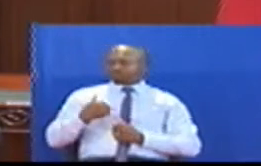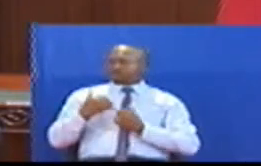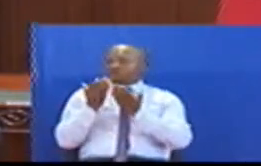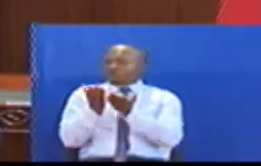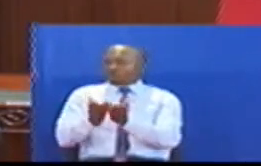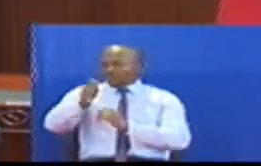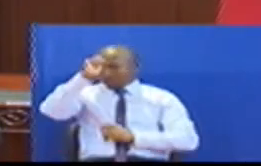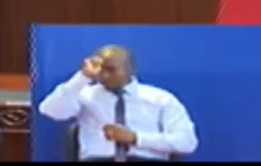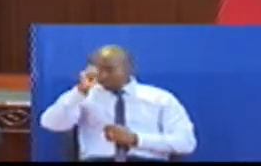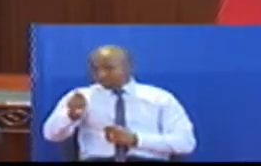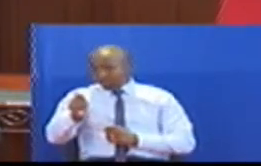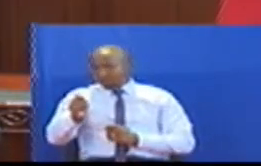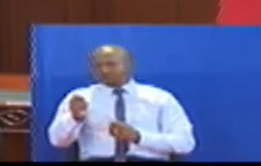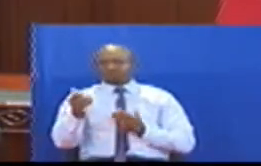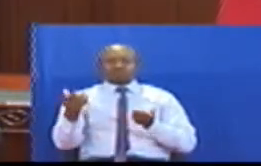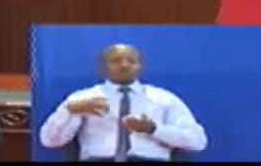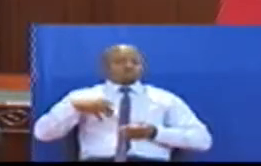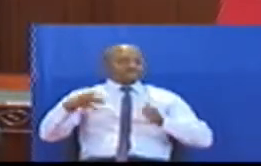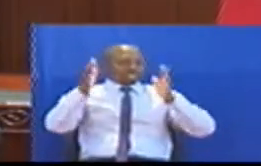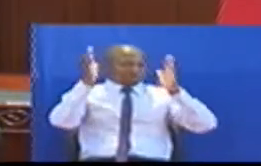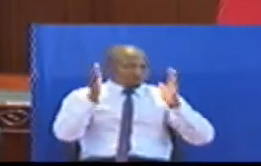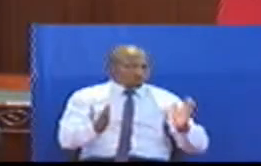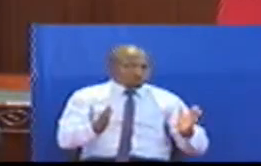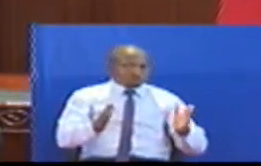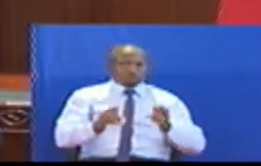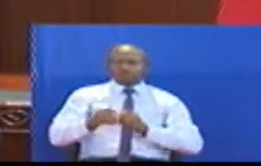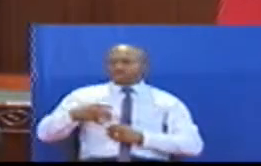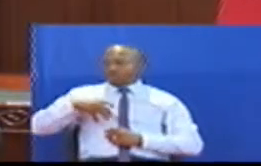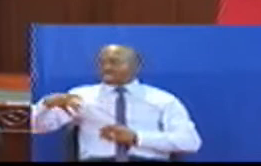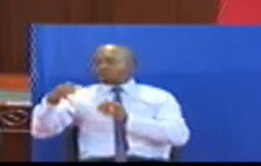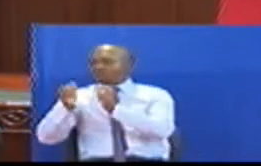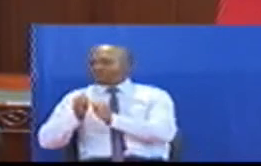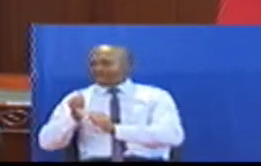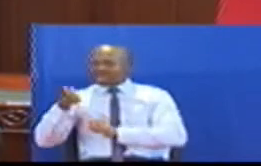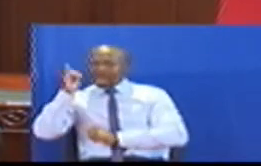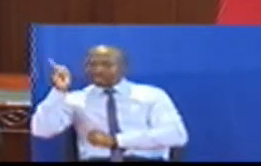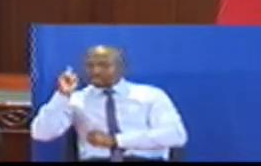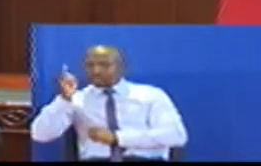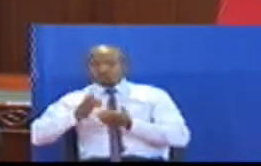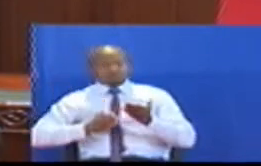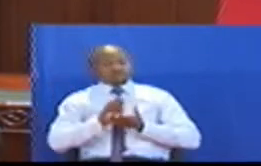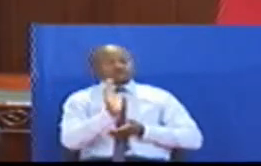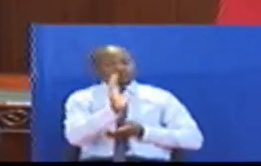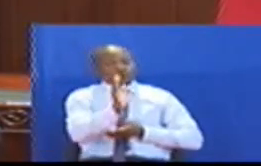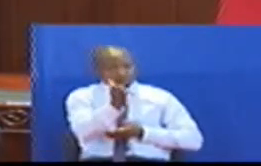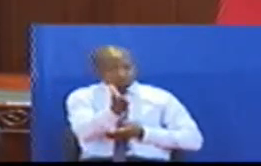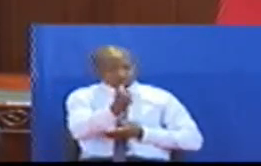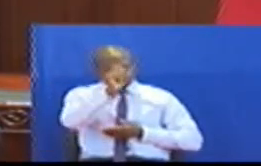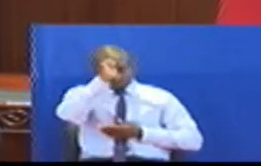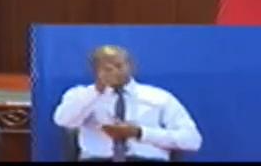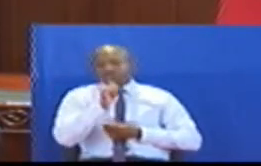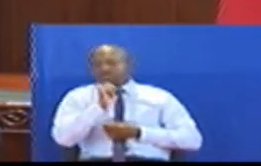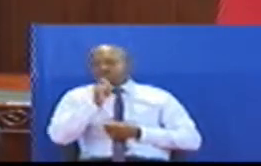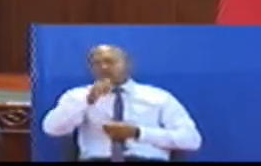sana Mheshimiwa Waziri Mkuu na Mheshimiwa Waziri wa Maliasili kupitia kwako Mheshimiwa Spika walikumbuke swala